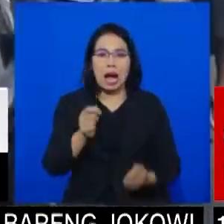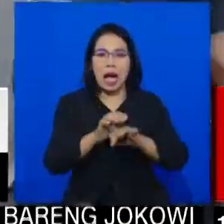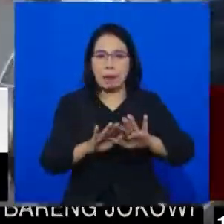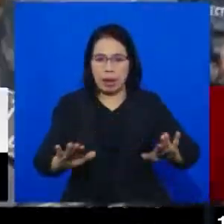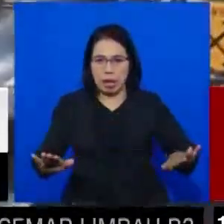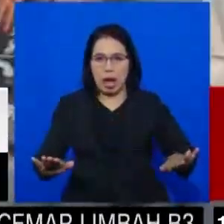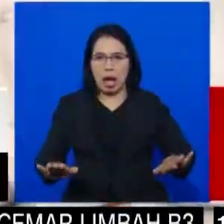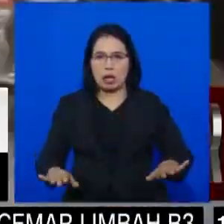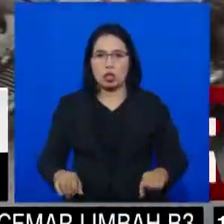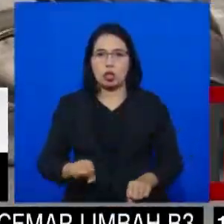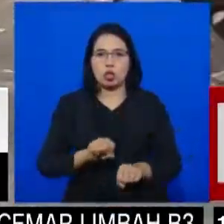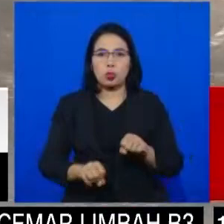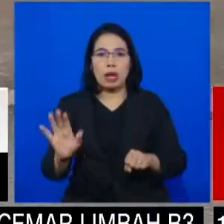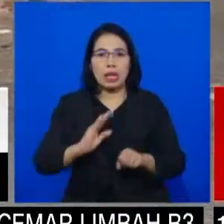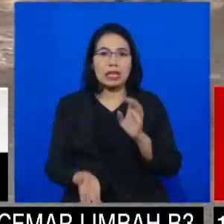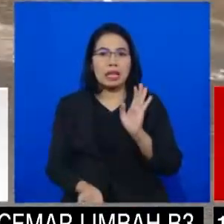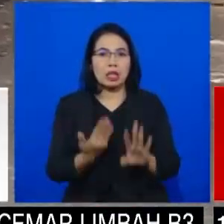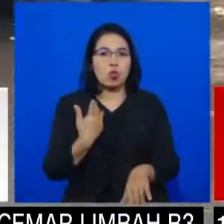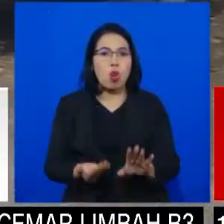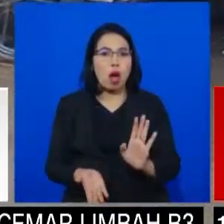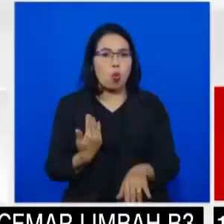tidak terulang.